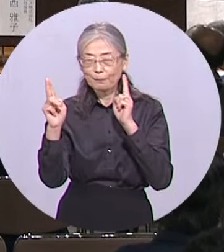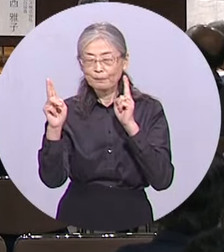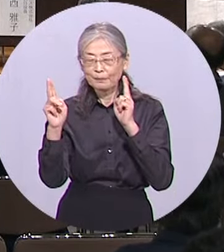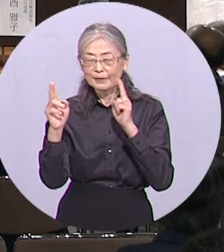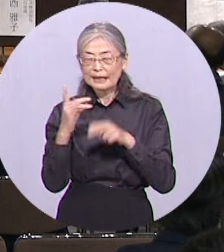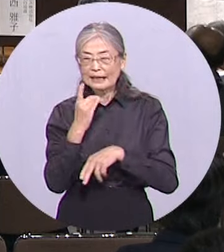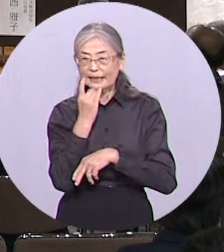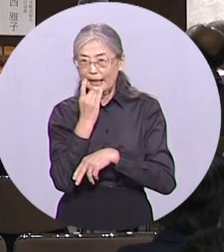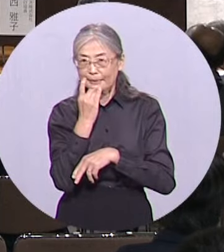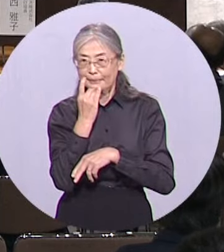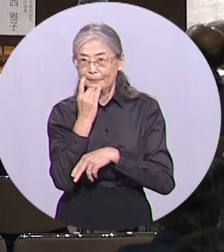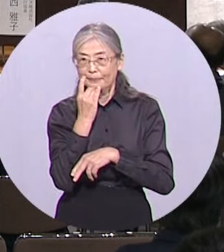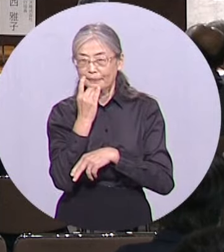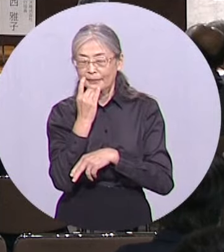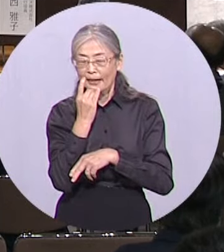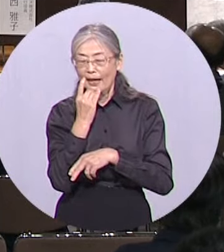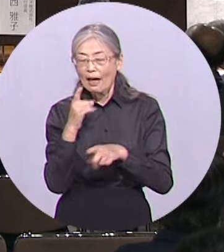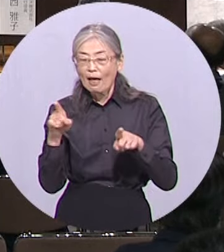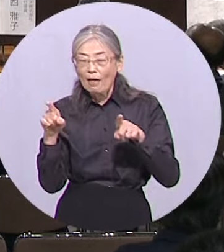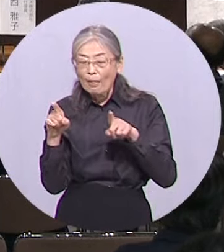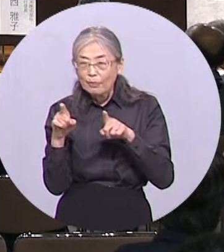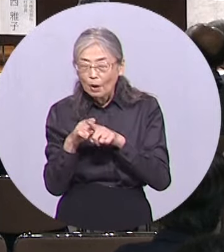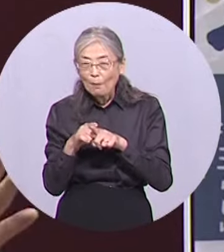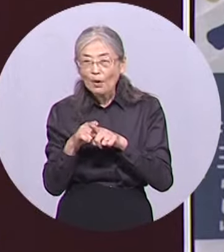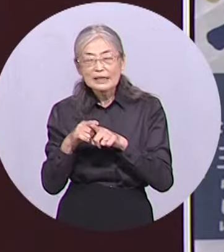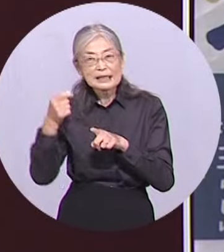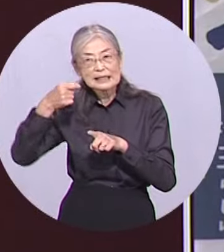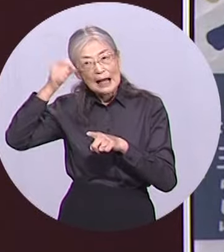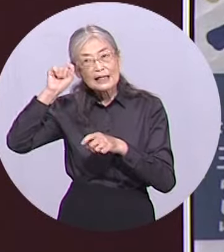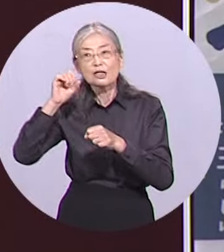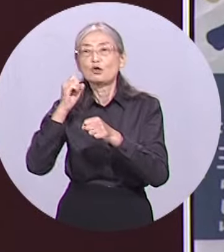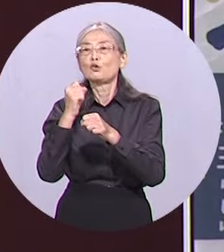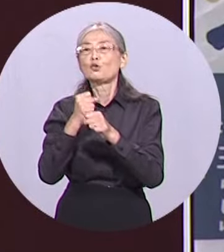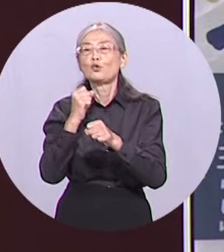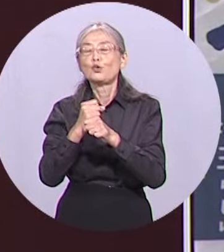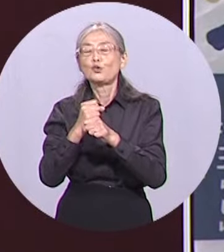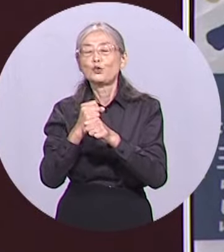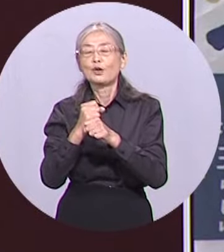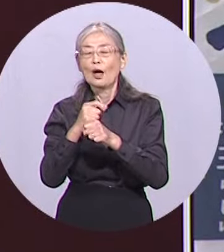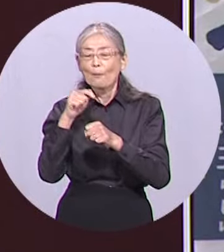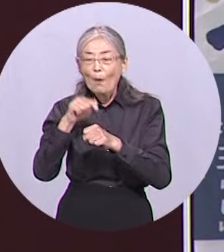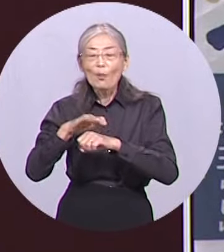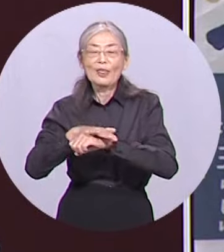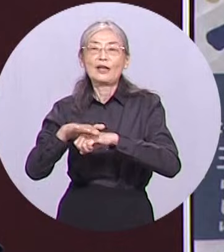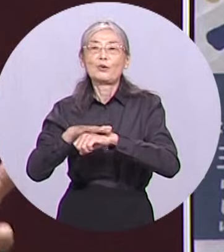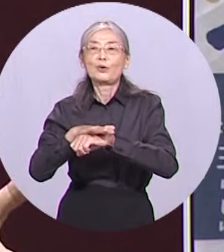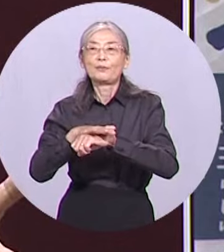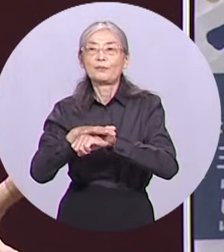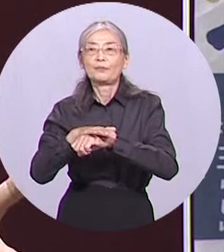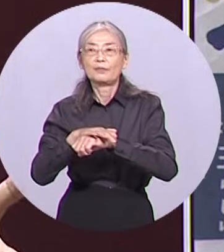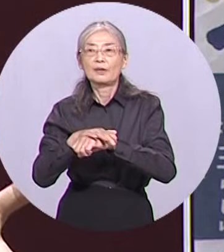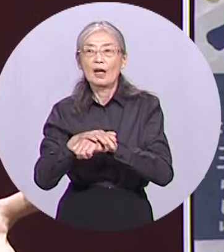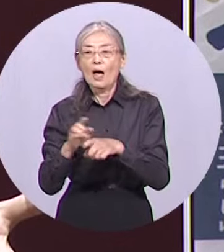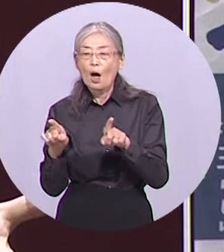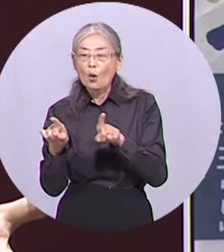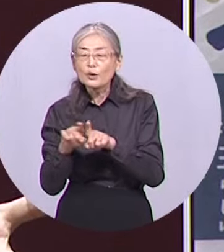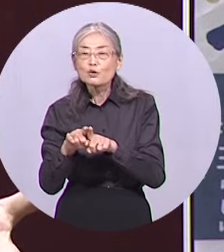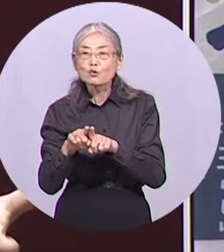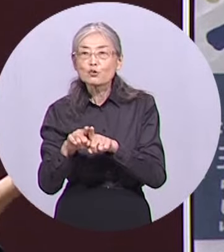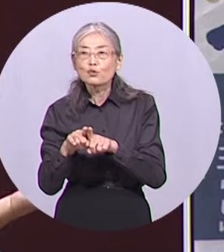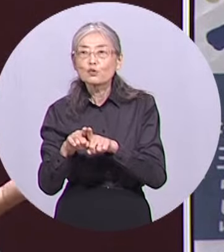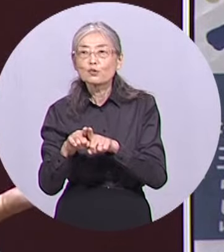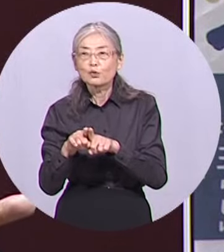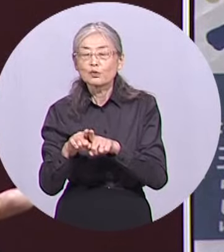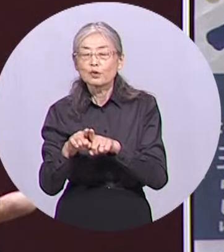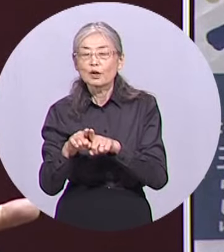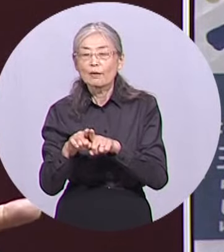常に期待しているところがあります。共にこう価値を作っていこう、ここが大事なポイントだと思うんですよね。で、その with っていうことに対しては、